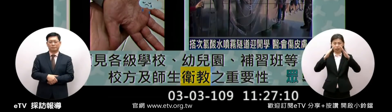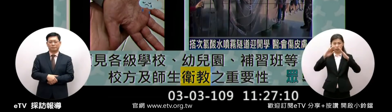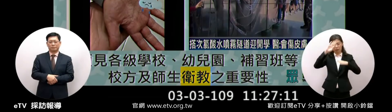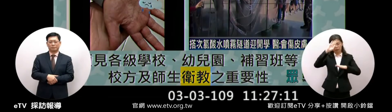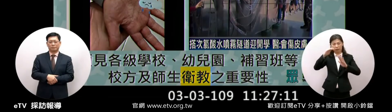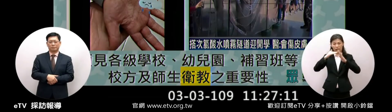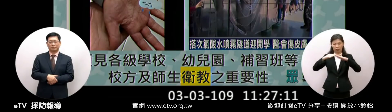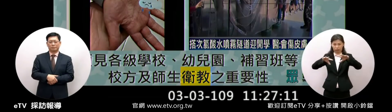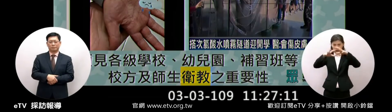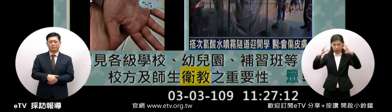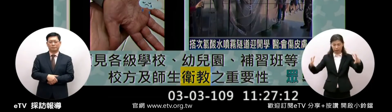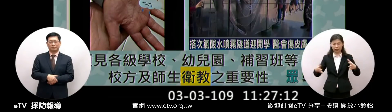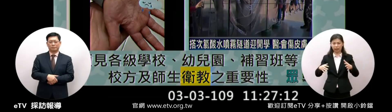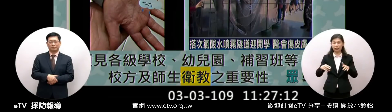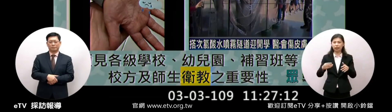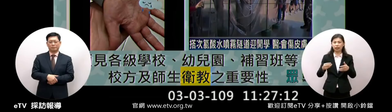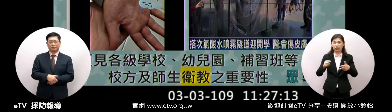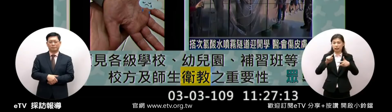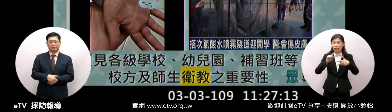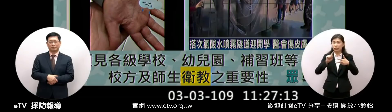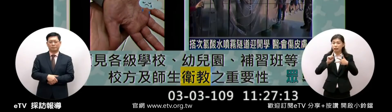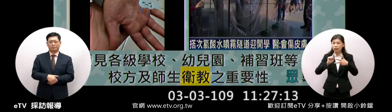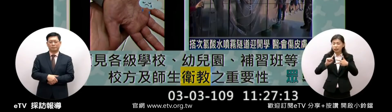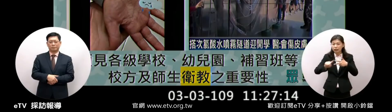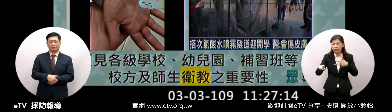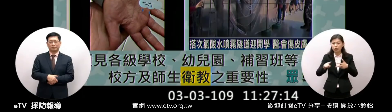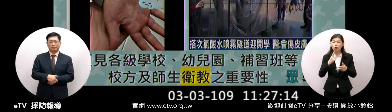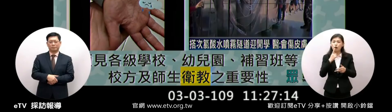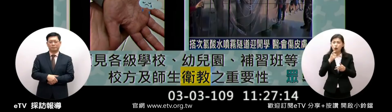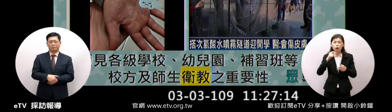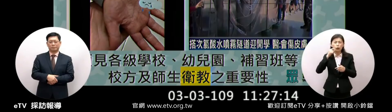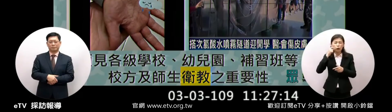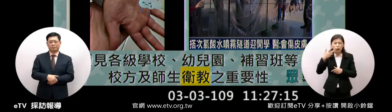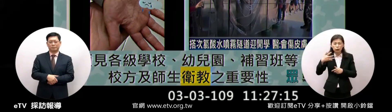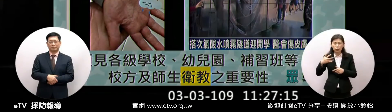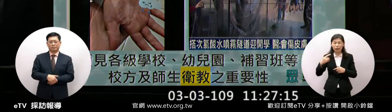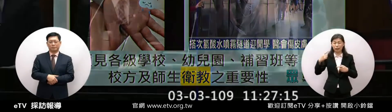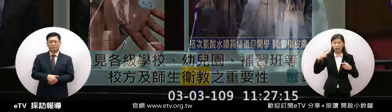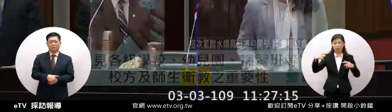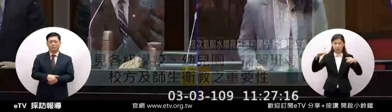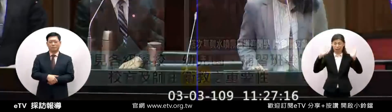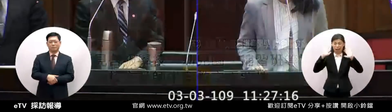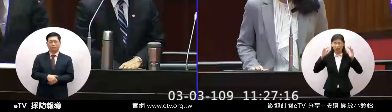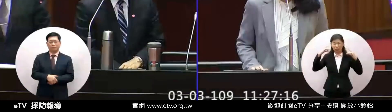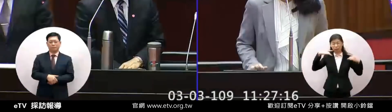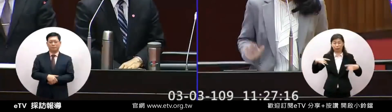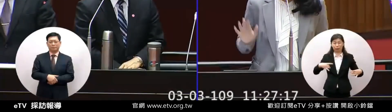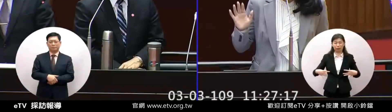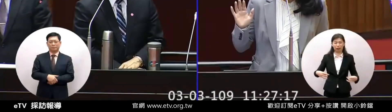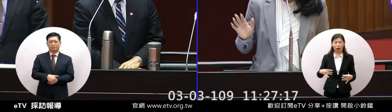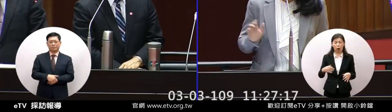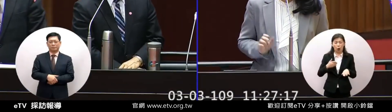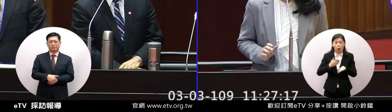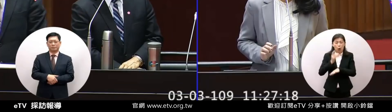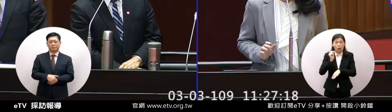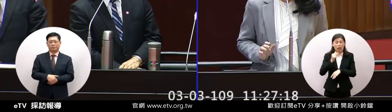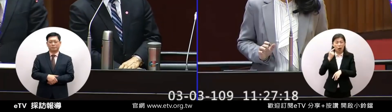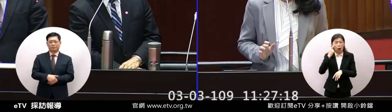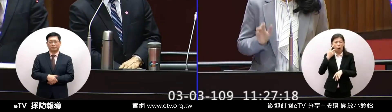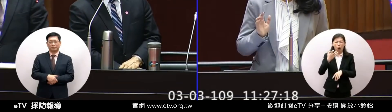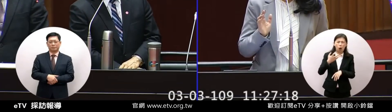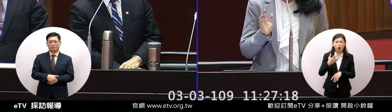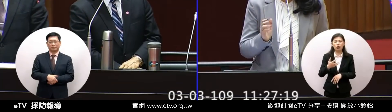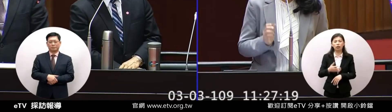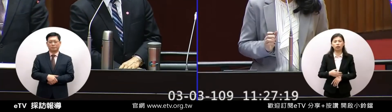面呢用的这个所谓的次氯酸水，她把这些学童不管是眼睛啊、皮肤等等都喷到过敏。那我相信这样子的一个